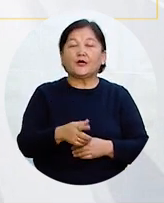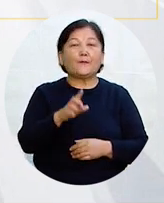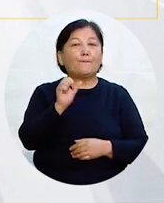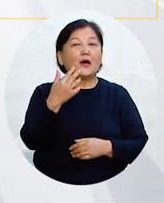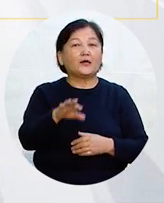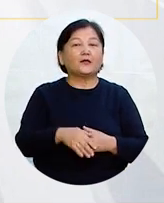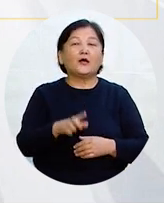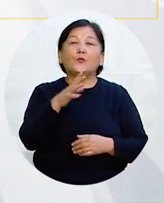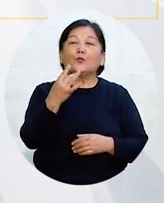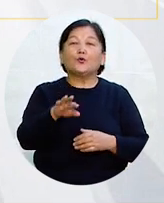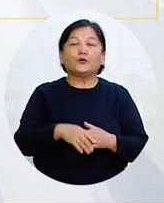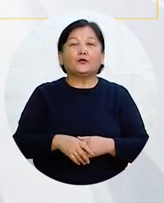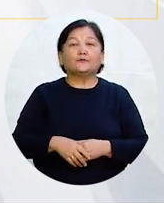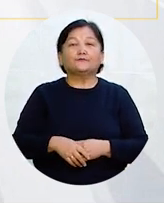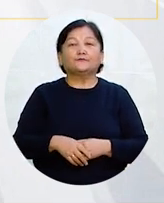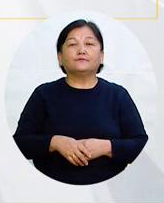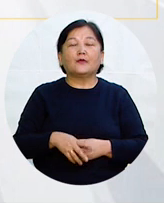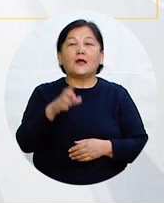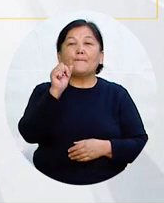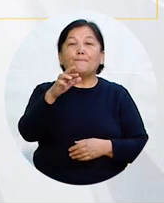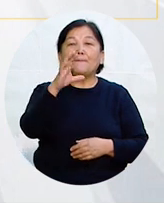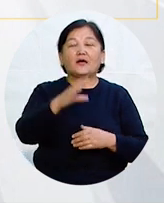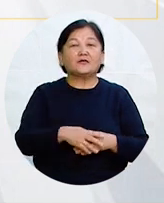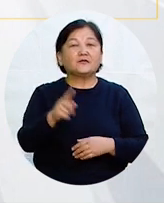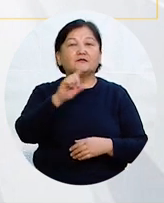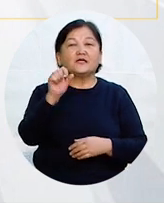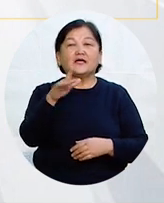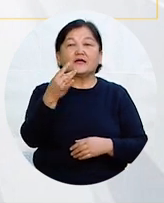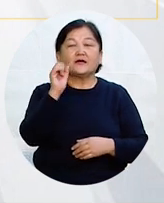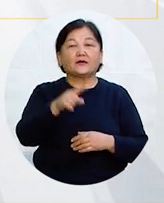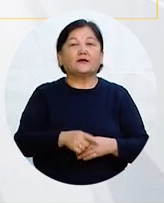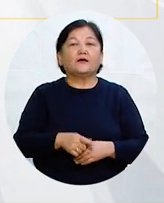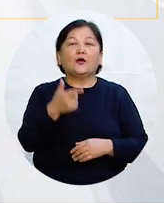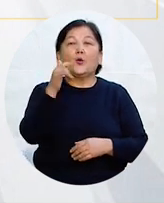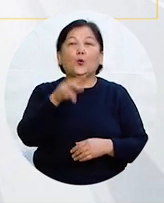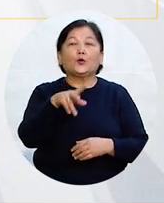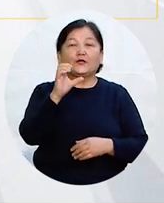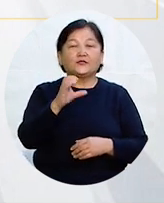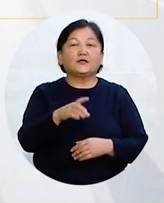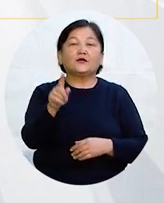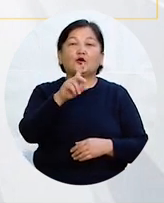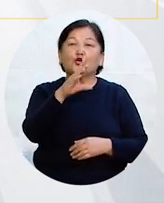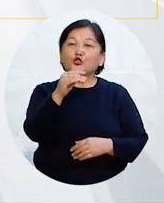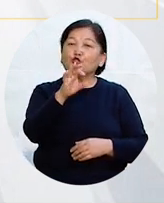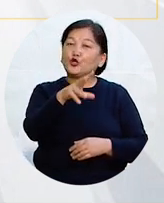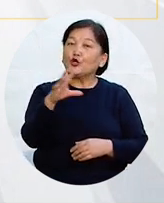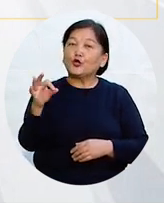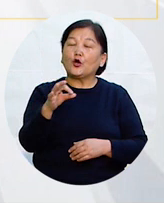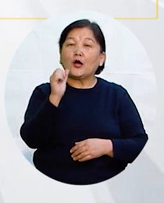багад, хүр, баяс, захир, гулс, жолоод,